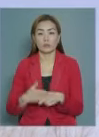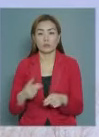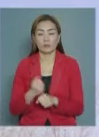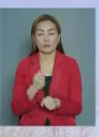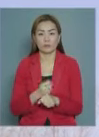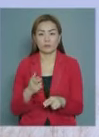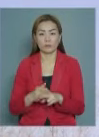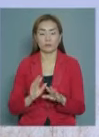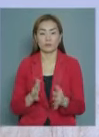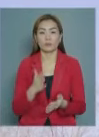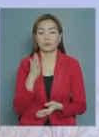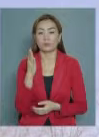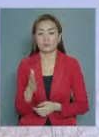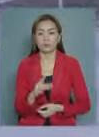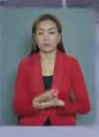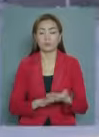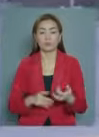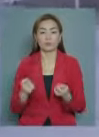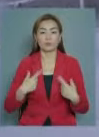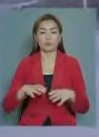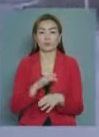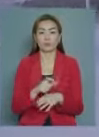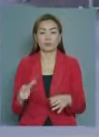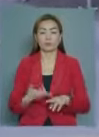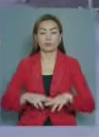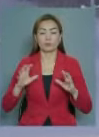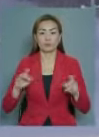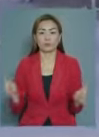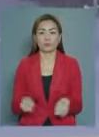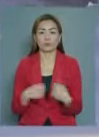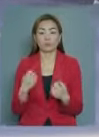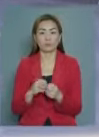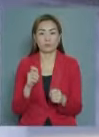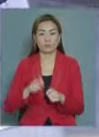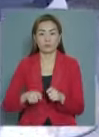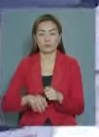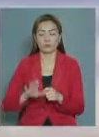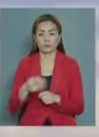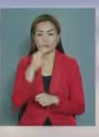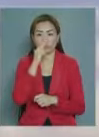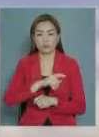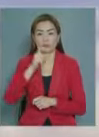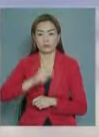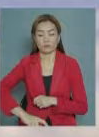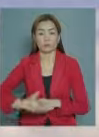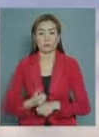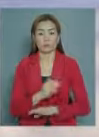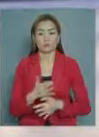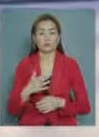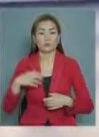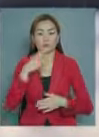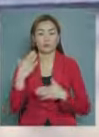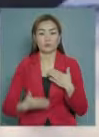жасанды кедергілер орнатып тастаған. Ал құзырлы органдар бұл заңсыздыққа жиі тексеру жүргізіп, кінәлі адам табылған жағдайда